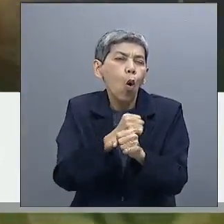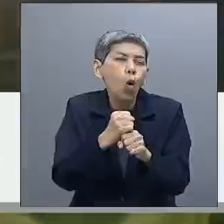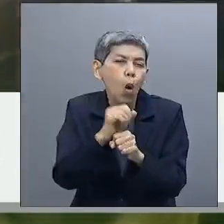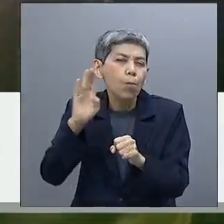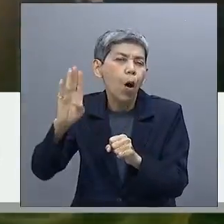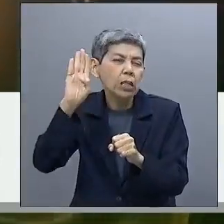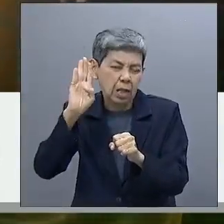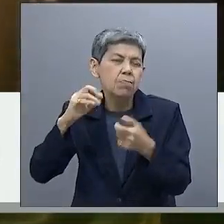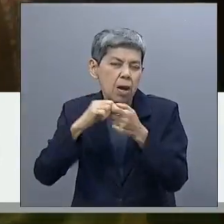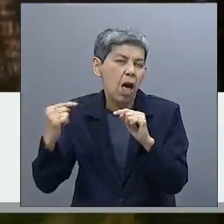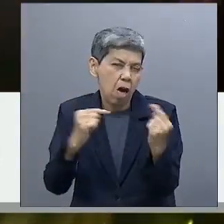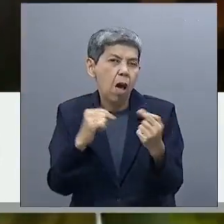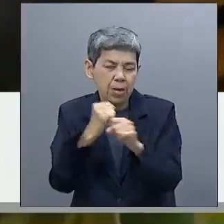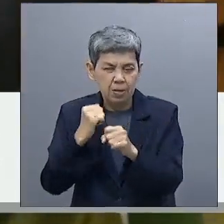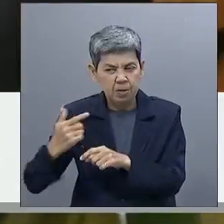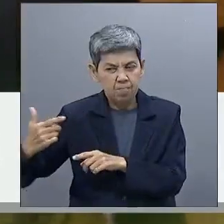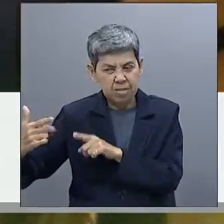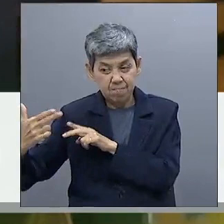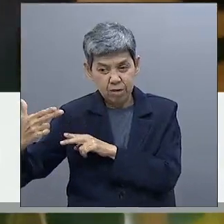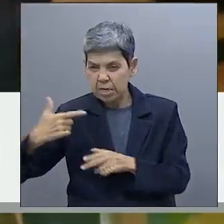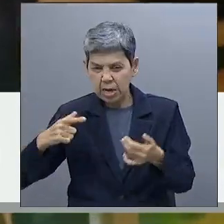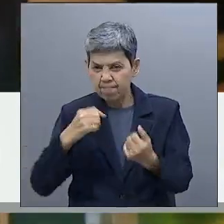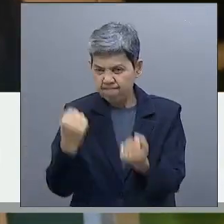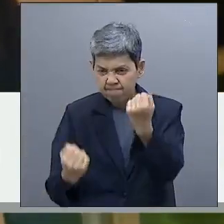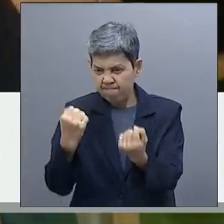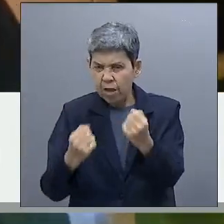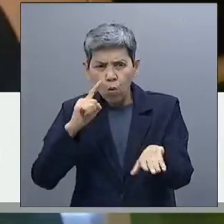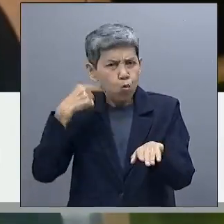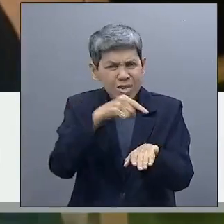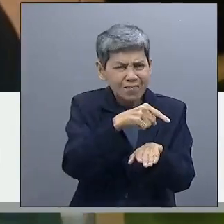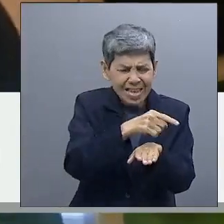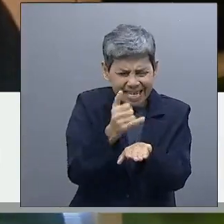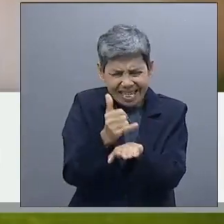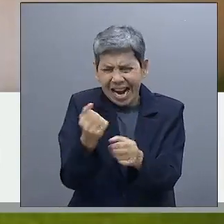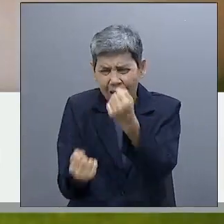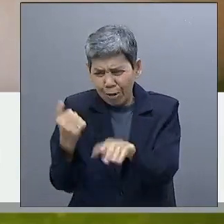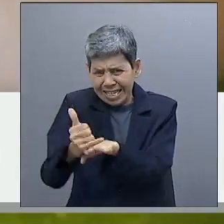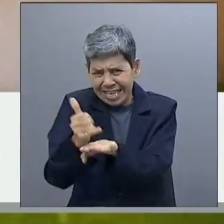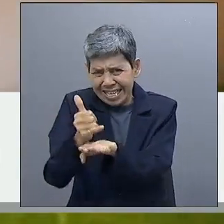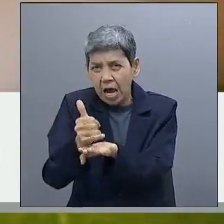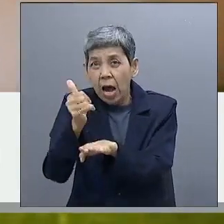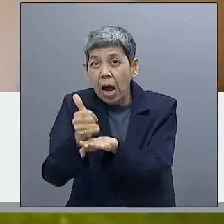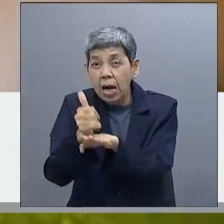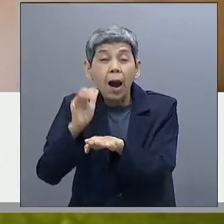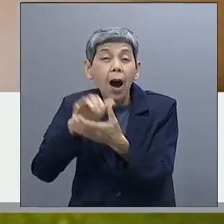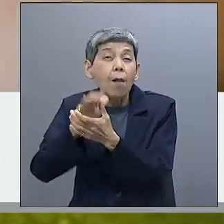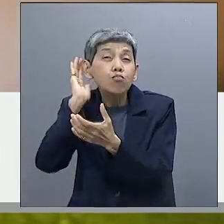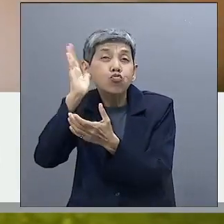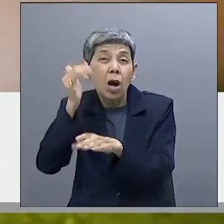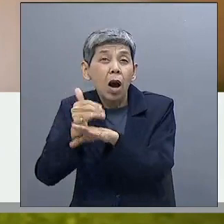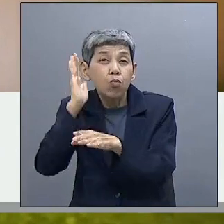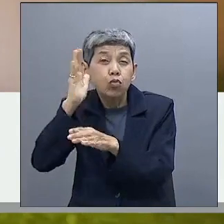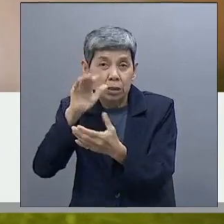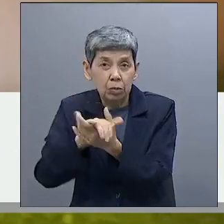แล้วเป้าหมายมือปืนต้องการสังหารคนขับรถไม่ใช่ตัวภรรยาคนขับแต่คนขับที่เป็นสามีเป็น